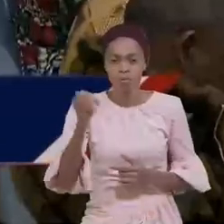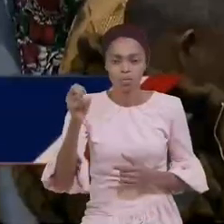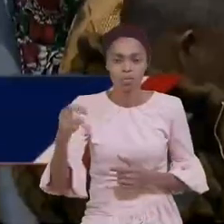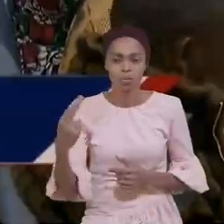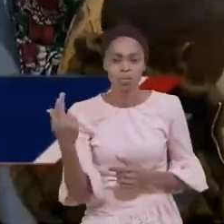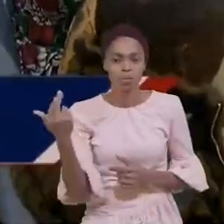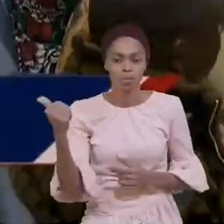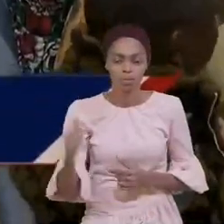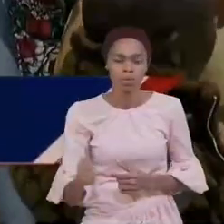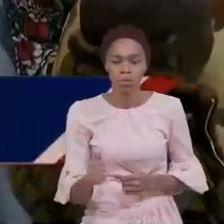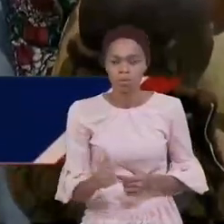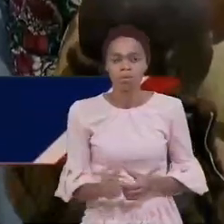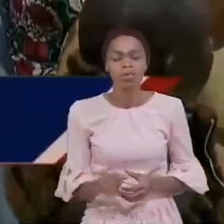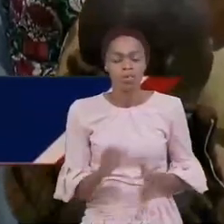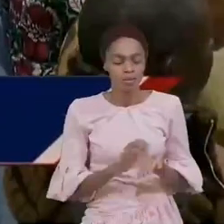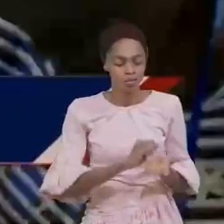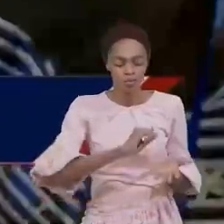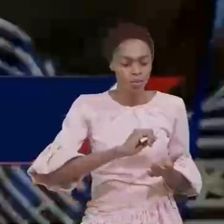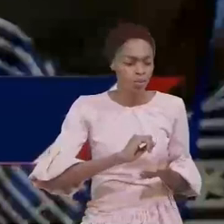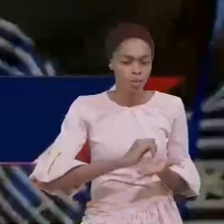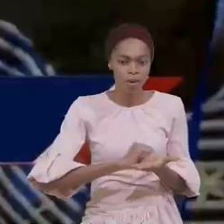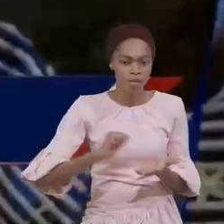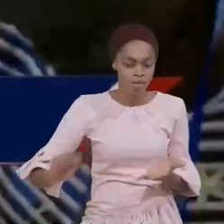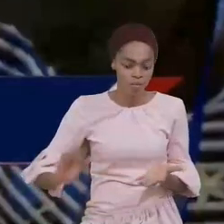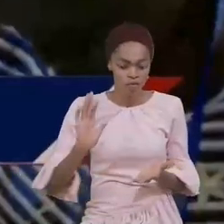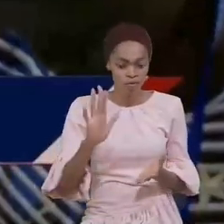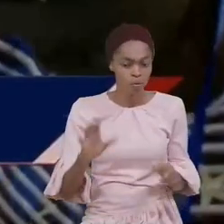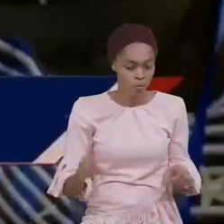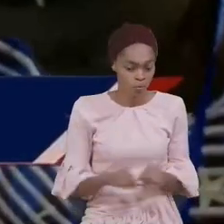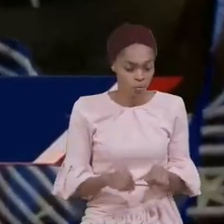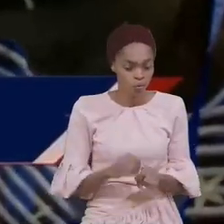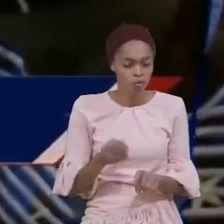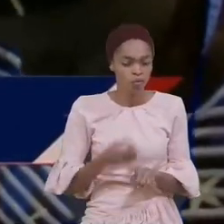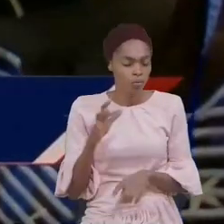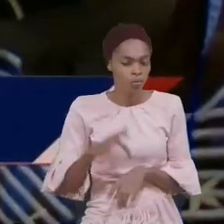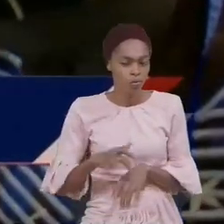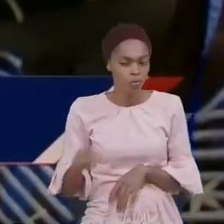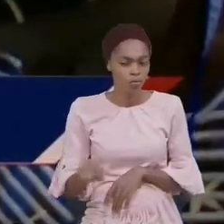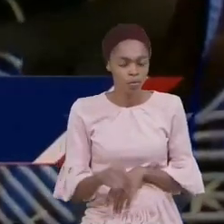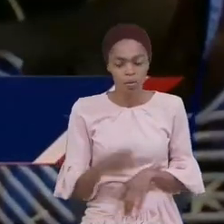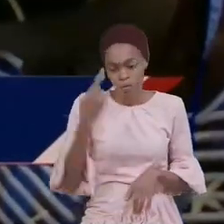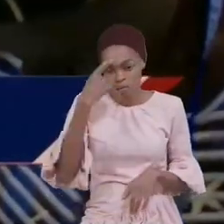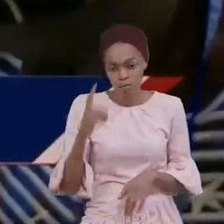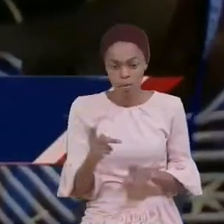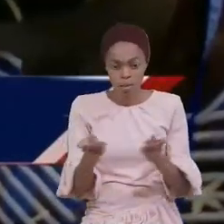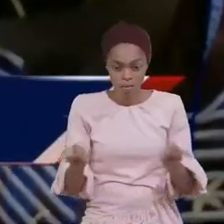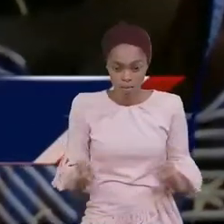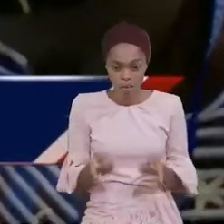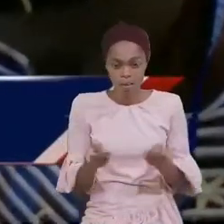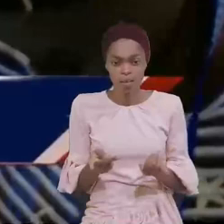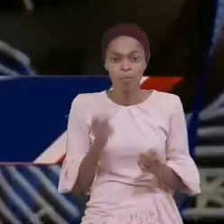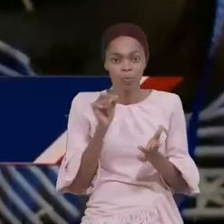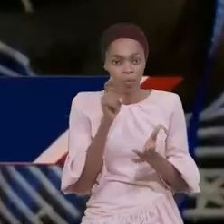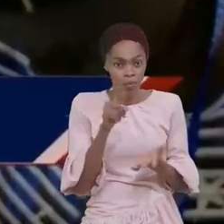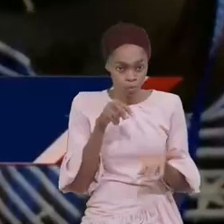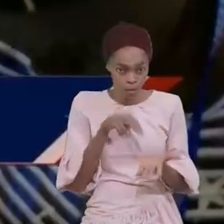ôte tes souliers de tes pieds, car le lieu sur lequel tu